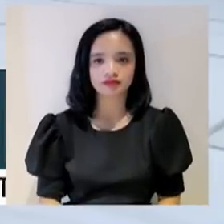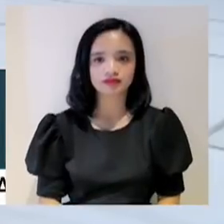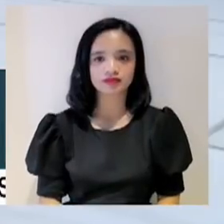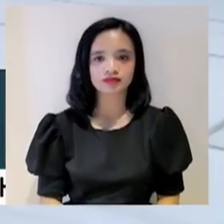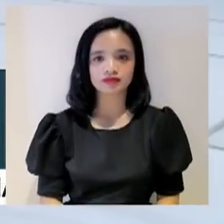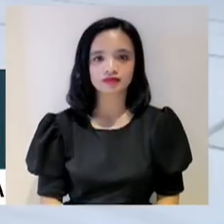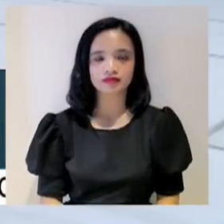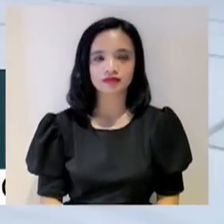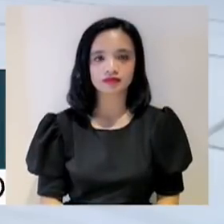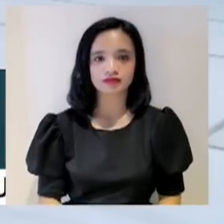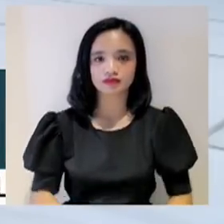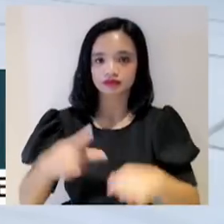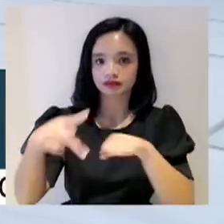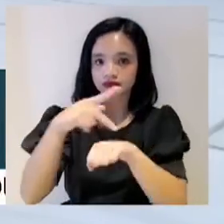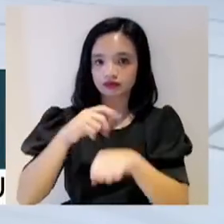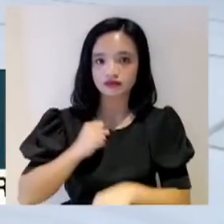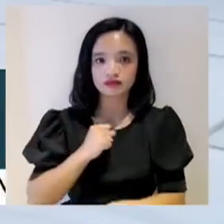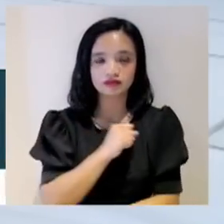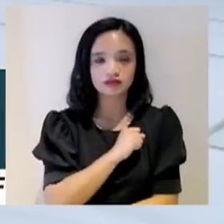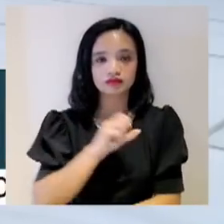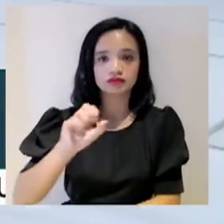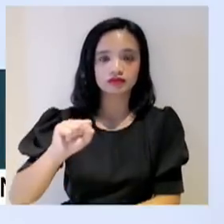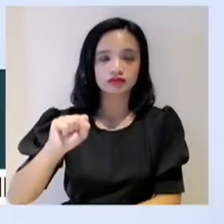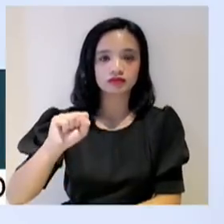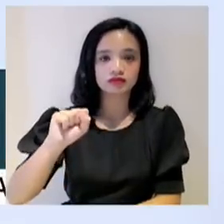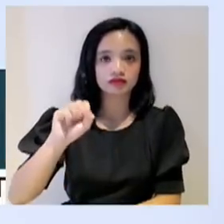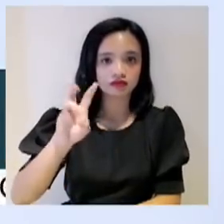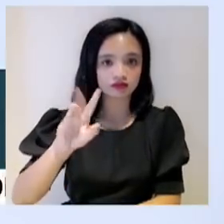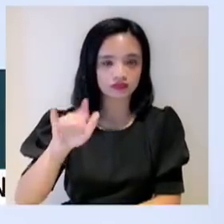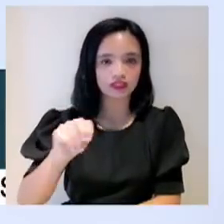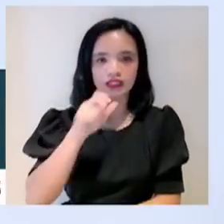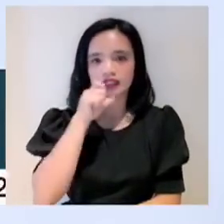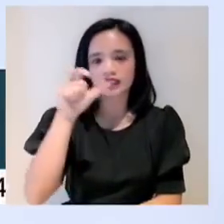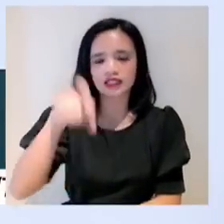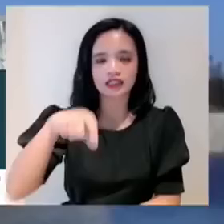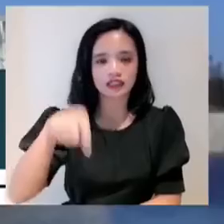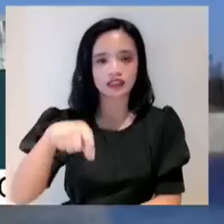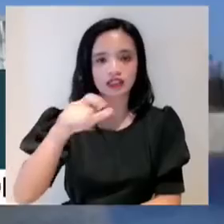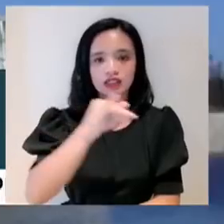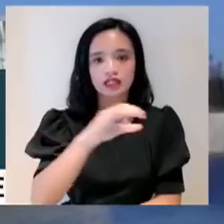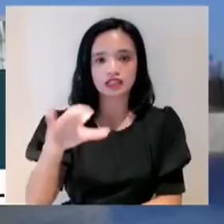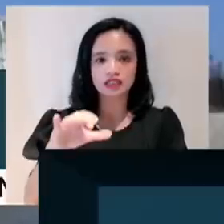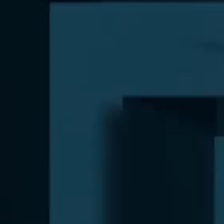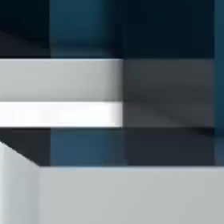Philippine Senator Sherwin Gatchalian, meanwhile, sees no need for the ICC's intervention.